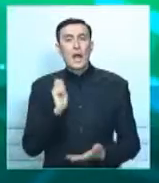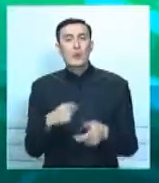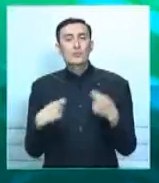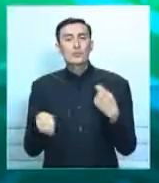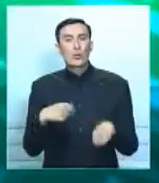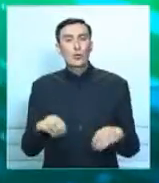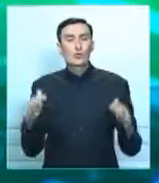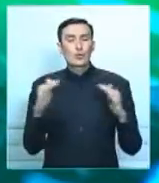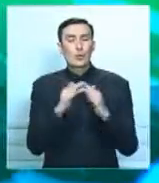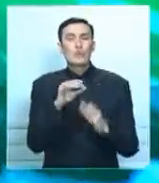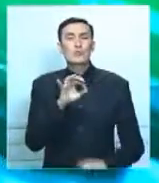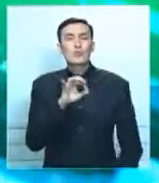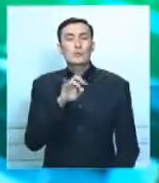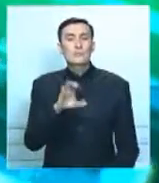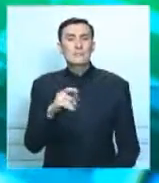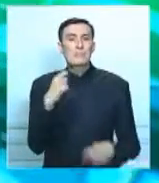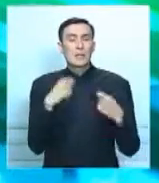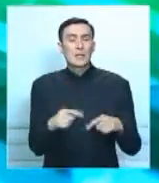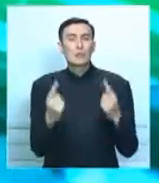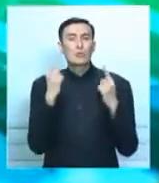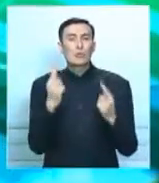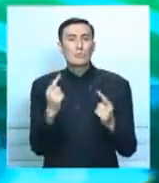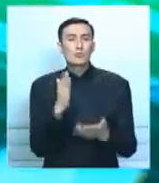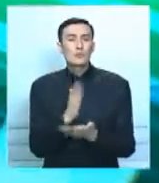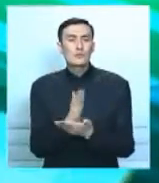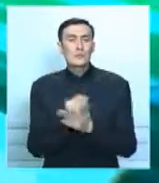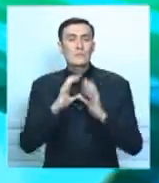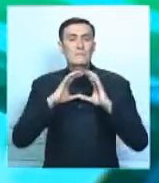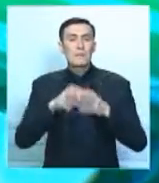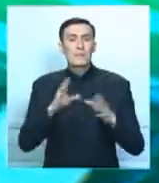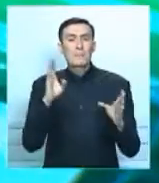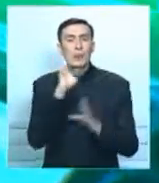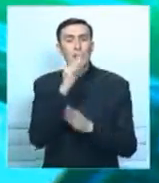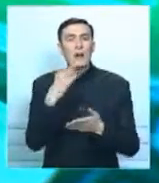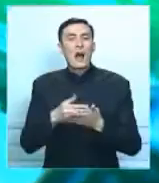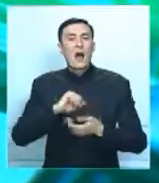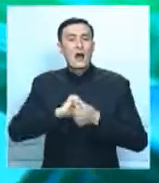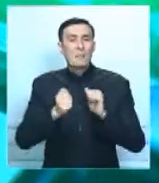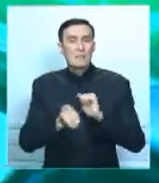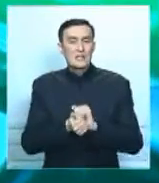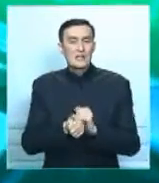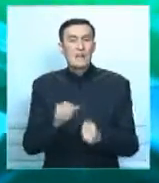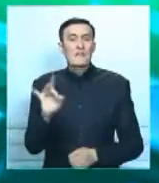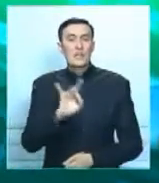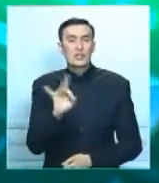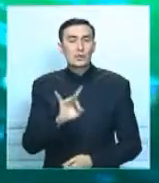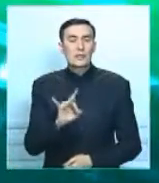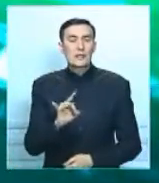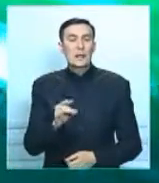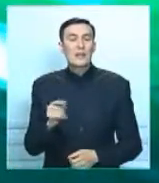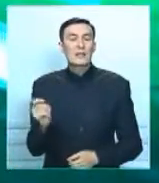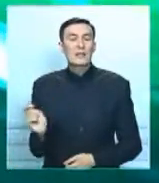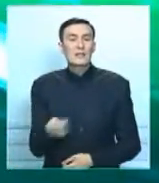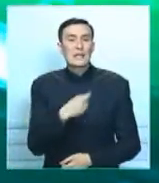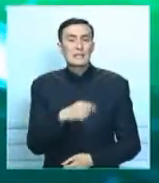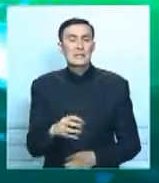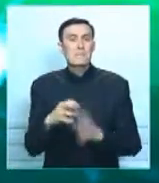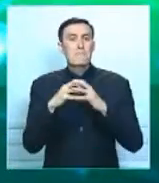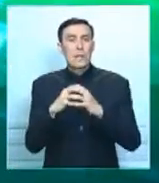Аукционный дом Сотбис продаст самый большой из существующих в мире природных алмазов. Камень величиной с теннисный мяч